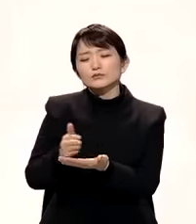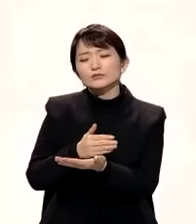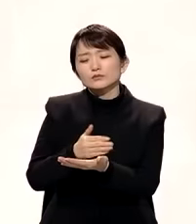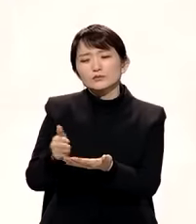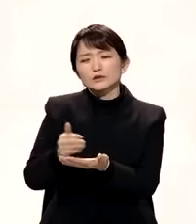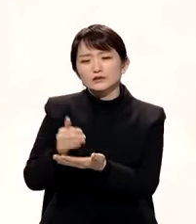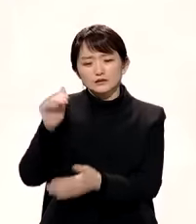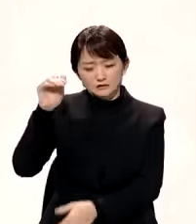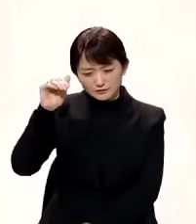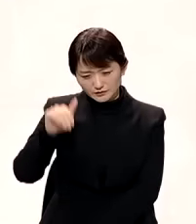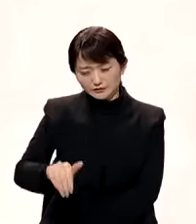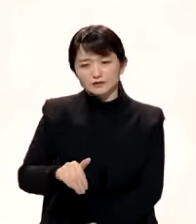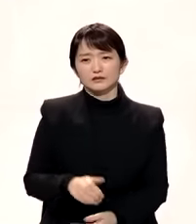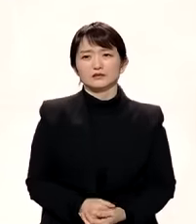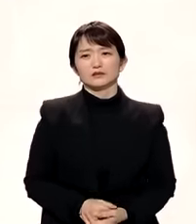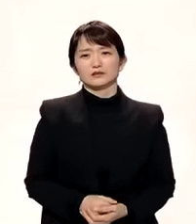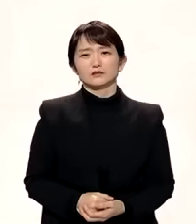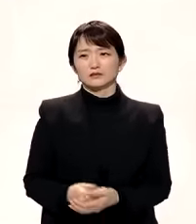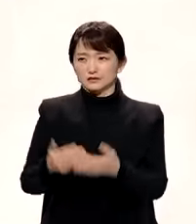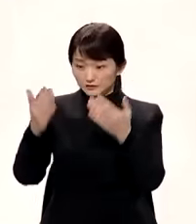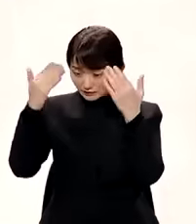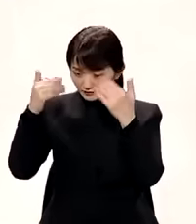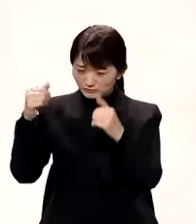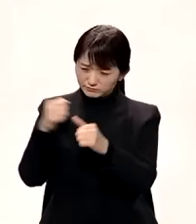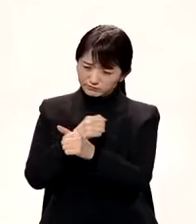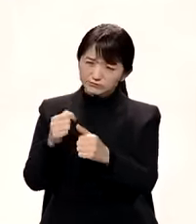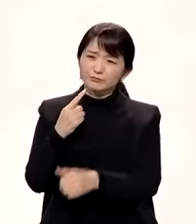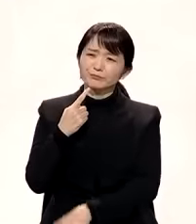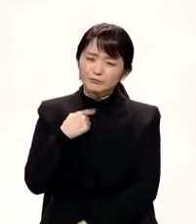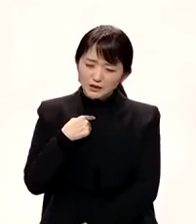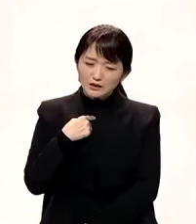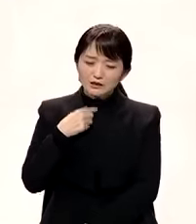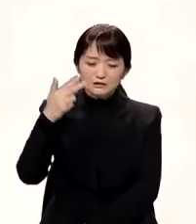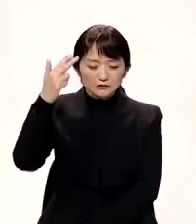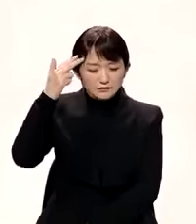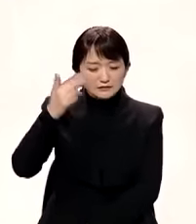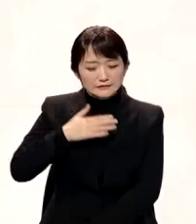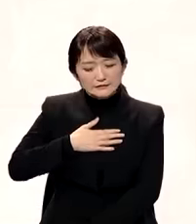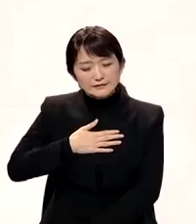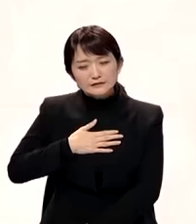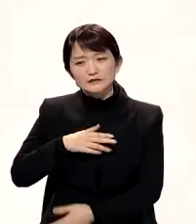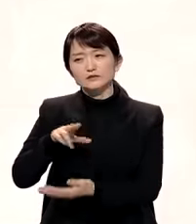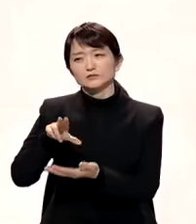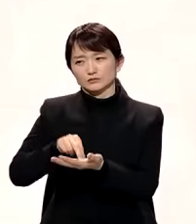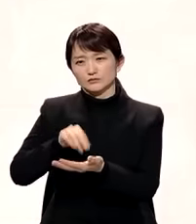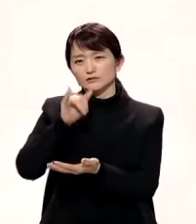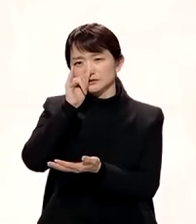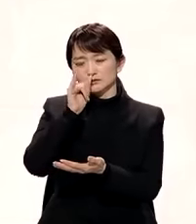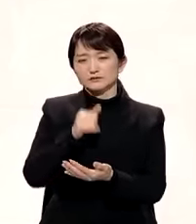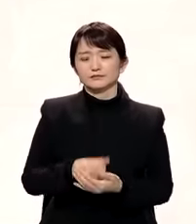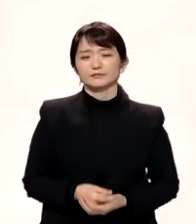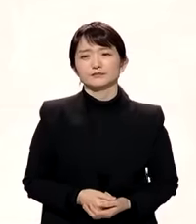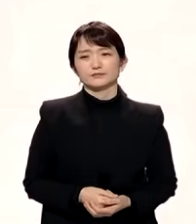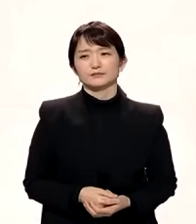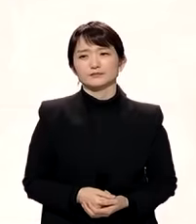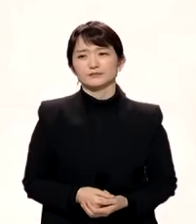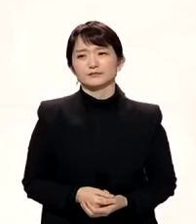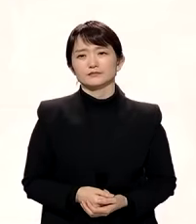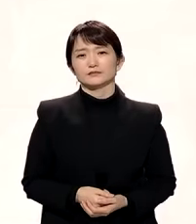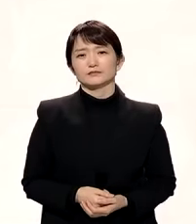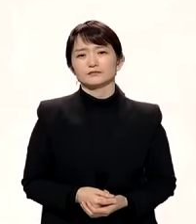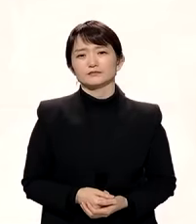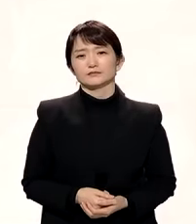주장을 했고요 또 학교 폭력 그 경험 때문에 정신적이나 감정적으로 문제가 있는 상태였다 이런 얘기들을 장황 게